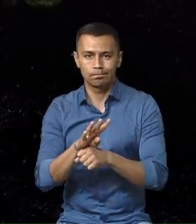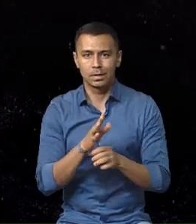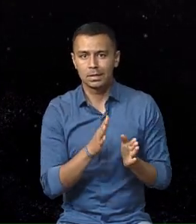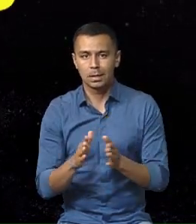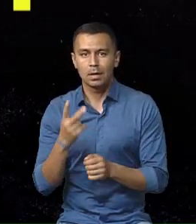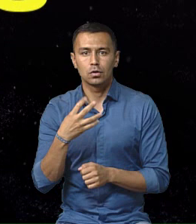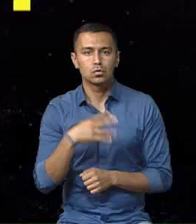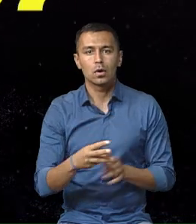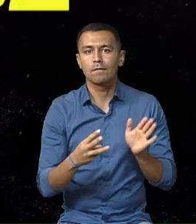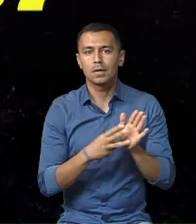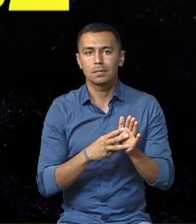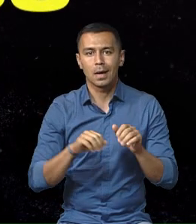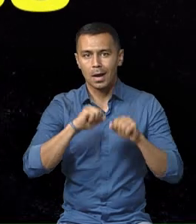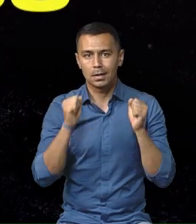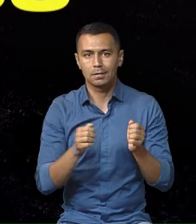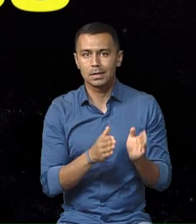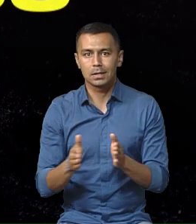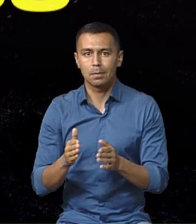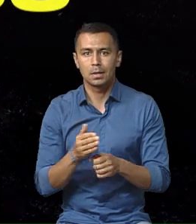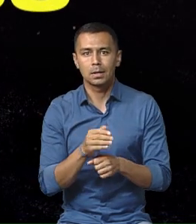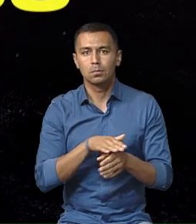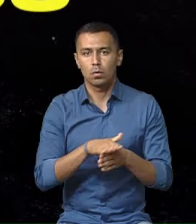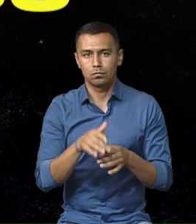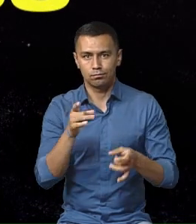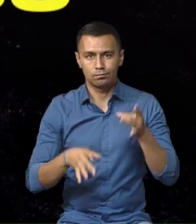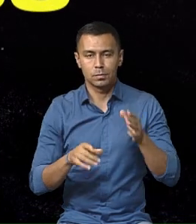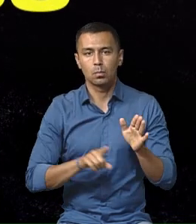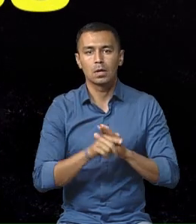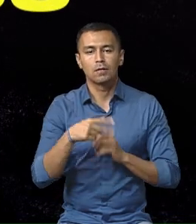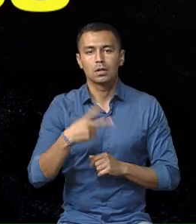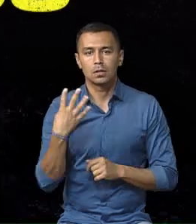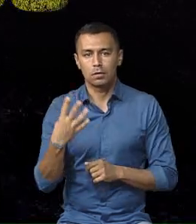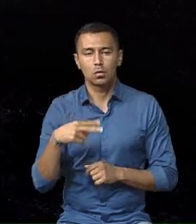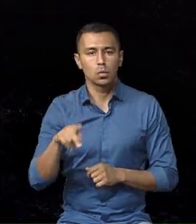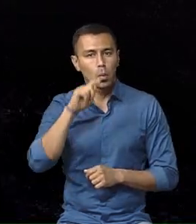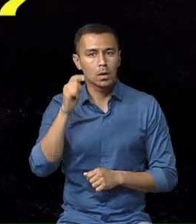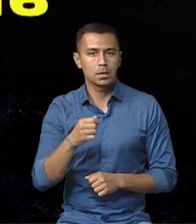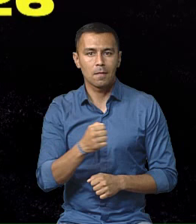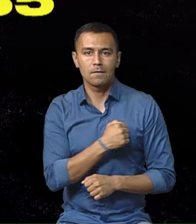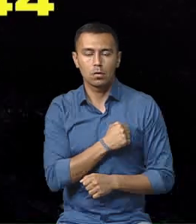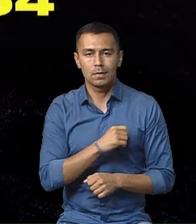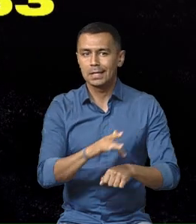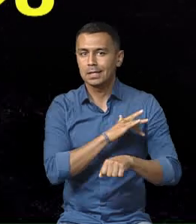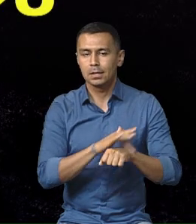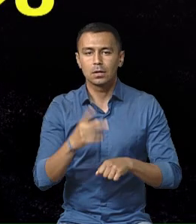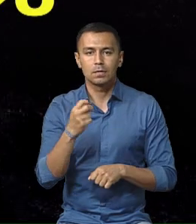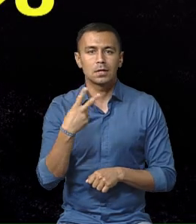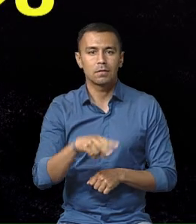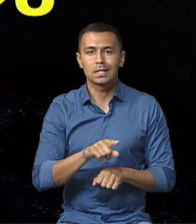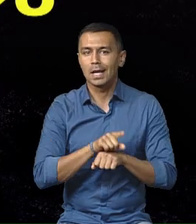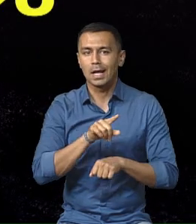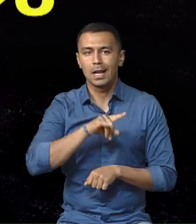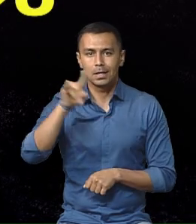та 248 реактивних систем залпового вогню. Від 24 лютого українськими військовими знищено 220